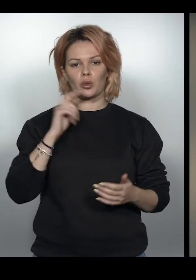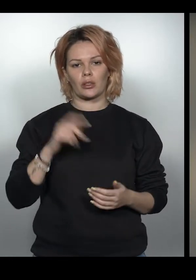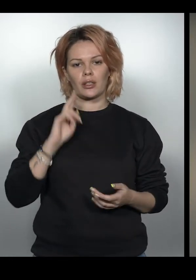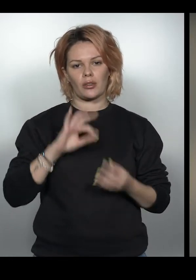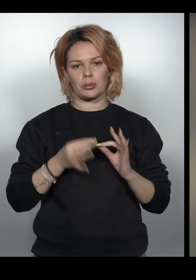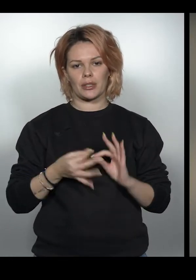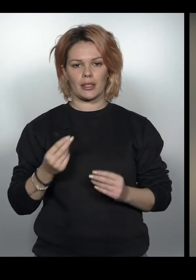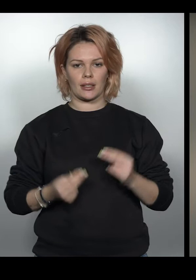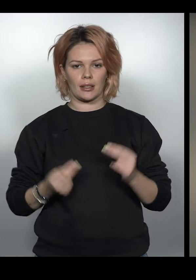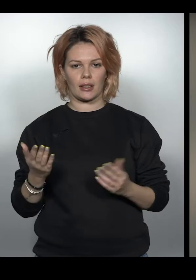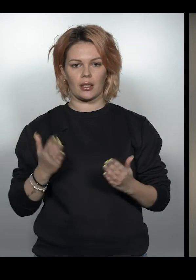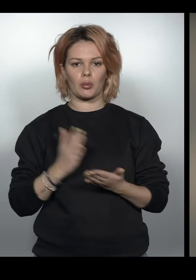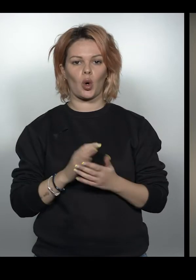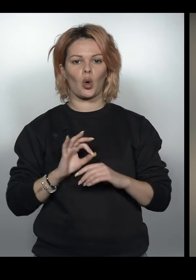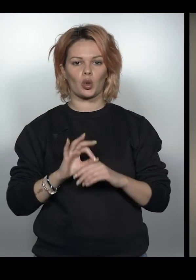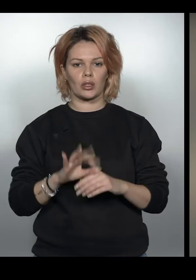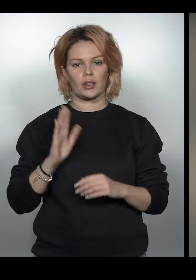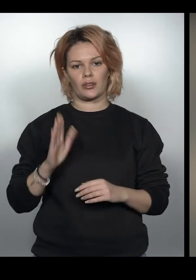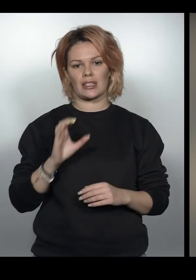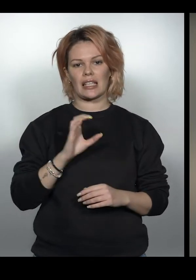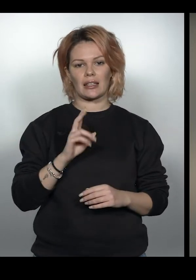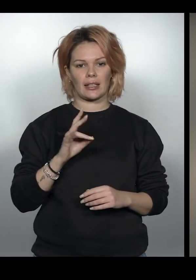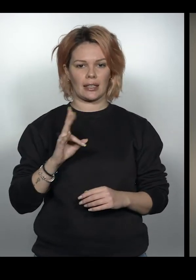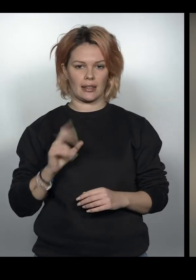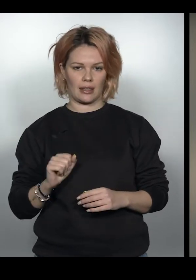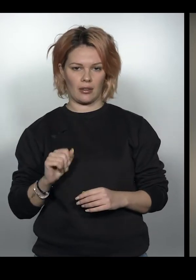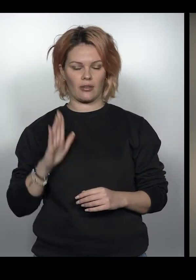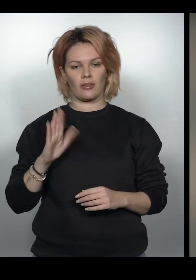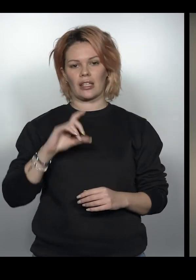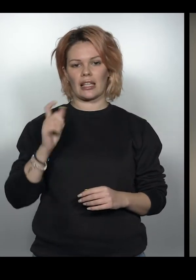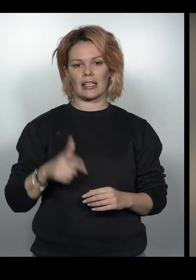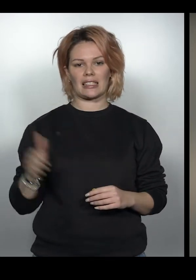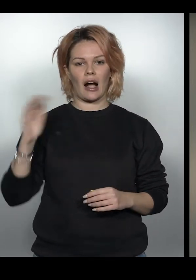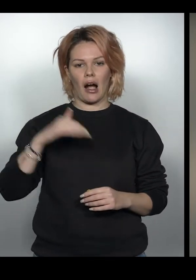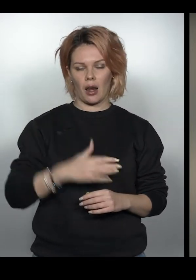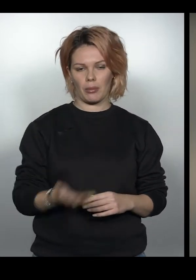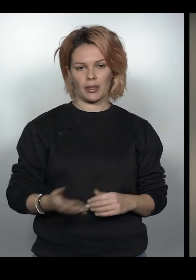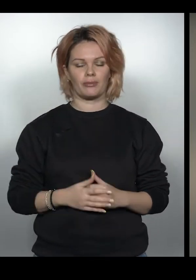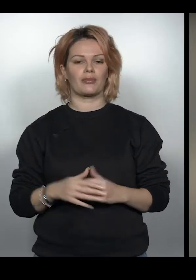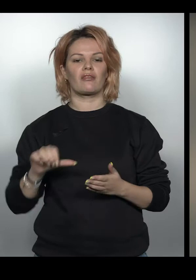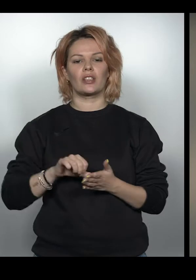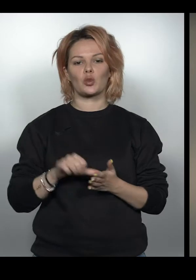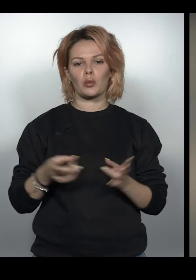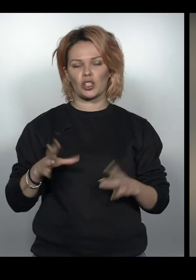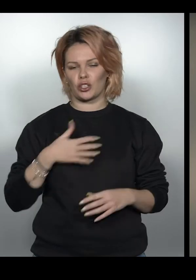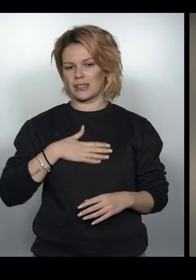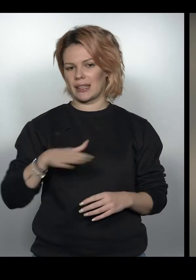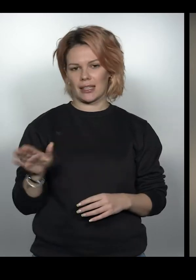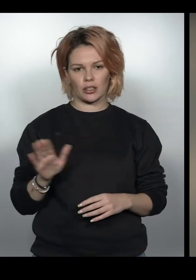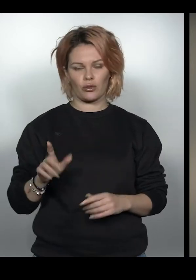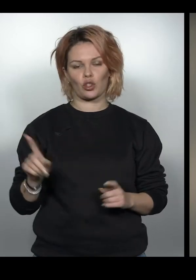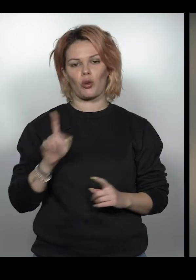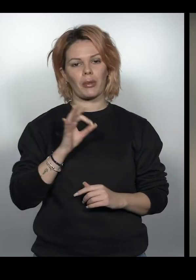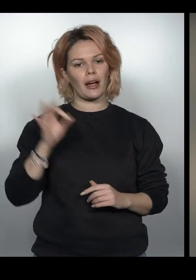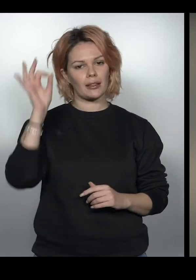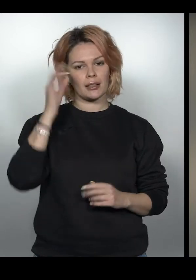на дефлімпійських іграх, які проходили у Санта-Катерині в італійських Альпах. Виступом своїм залишились незадоволені. І